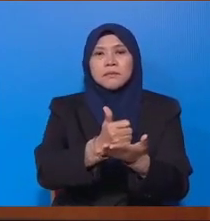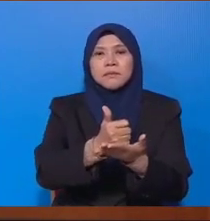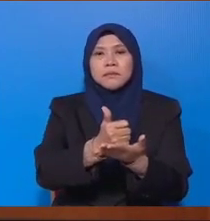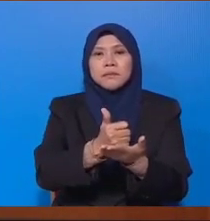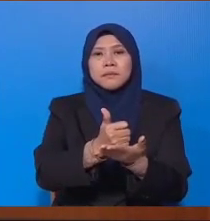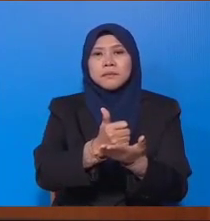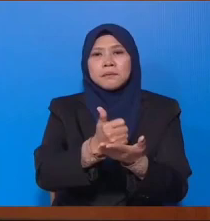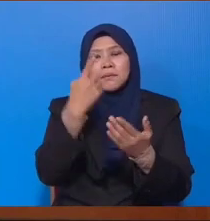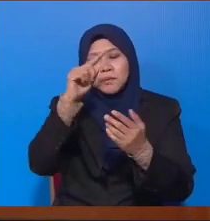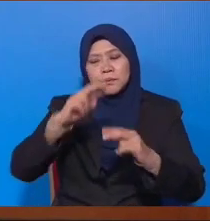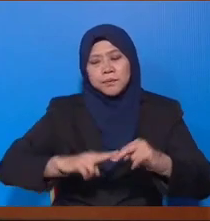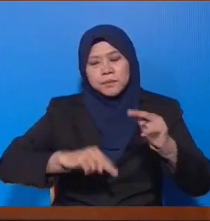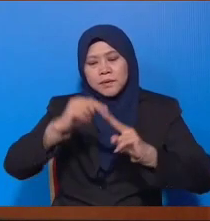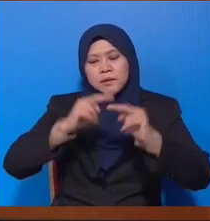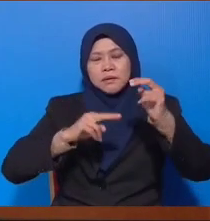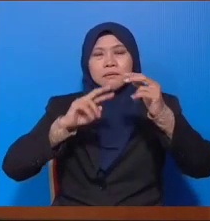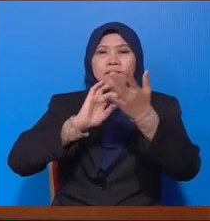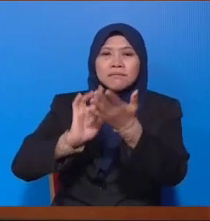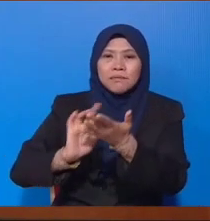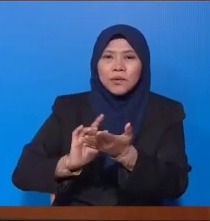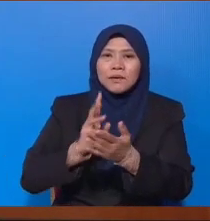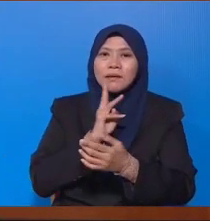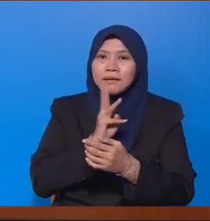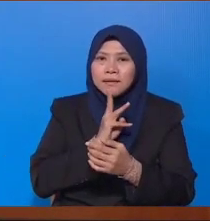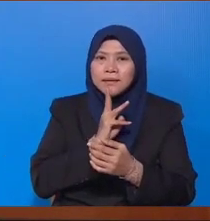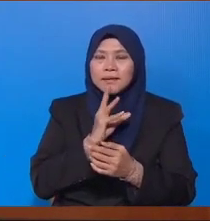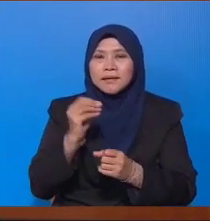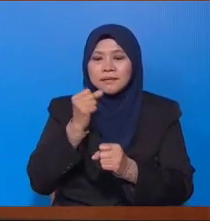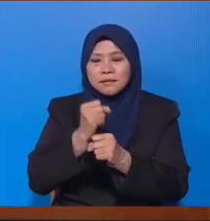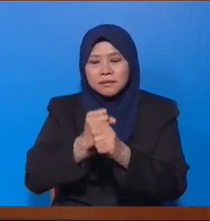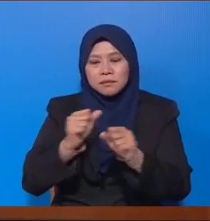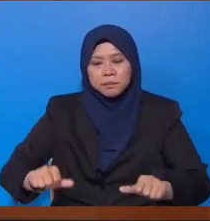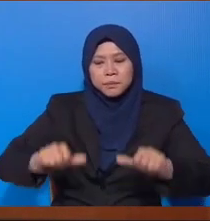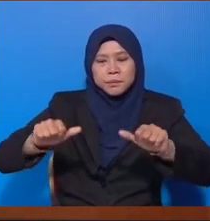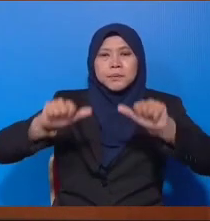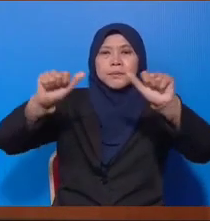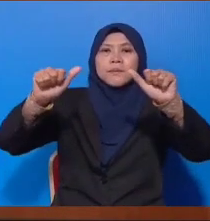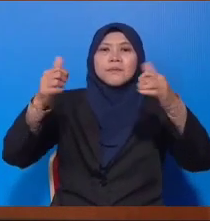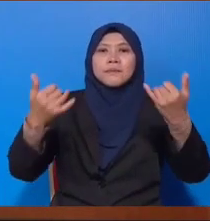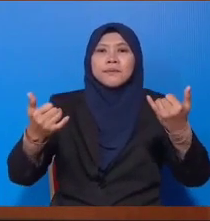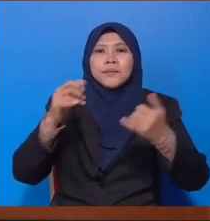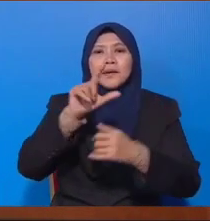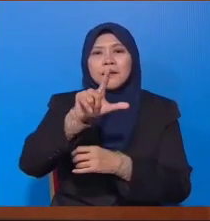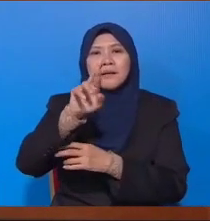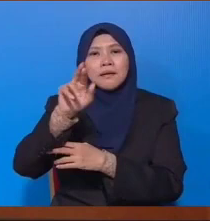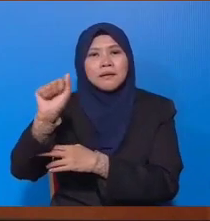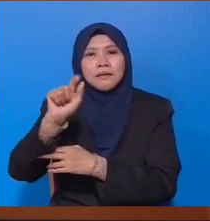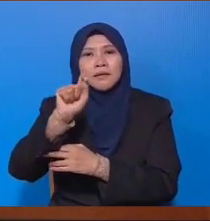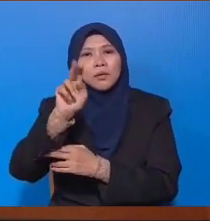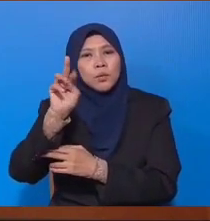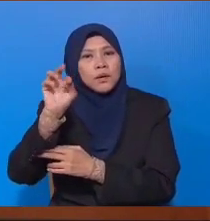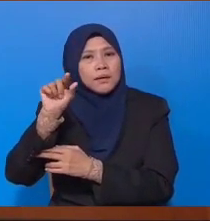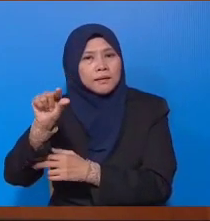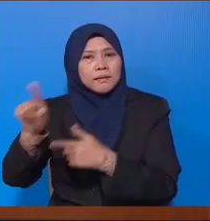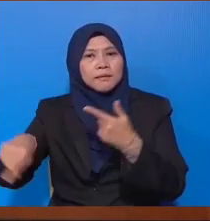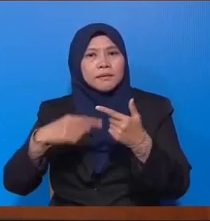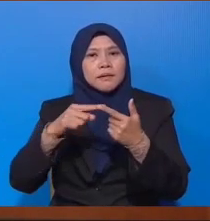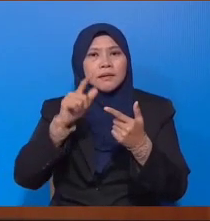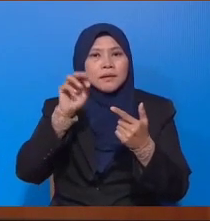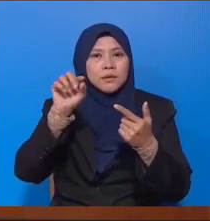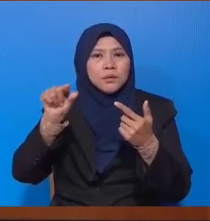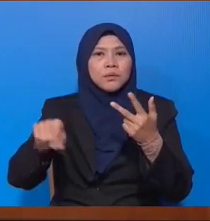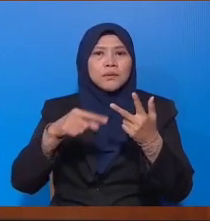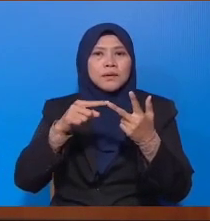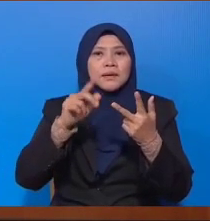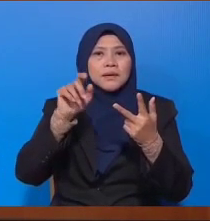beberapa pembinaan rautan loji-loji lautan air dan kejanet arah Loji lautan air seperti Ella ritual Ang enak rhythm